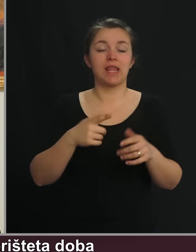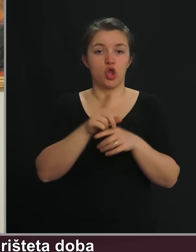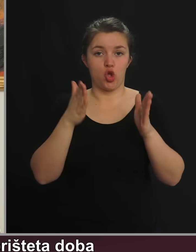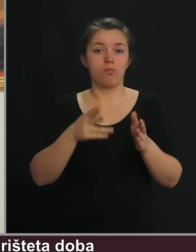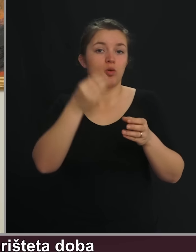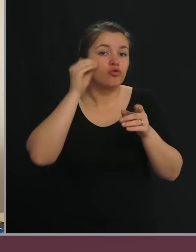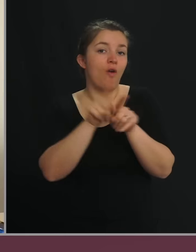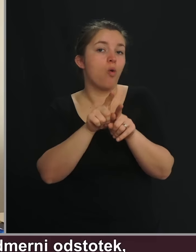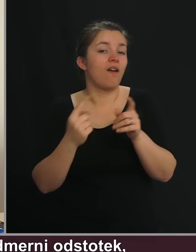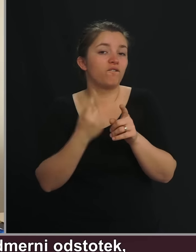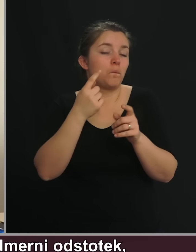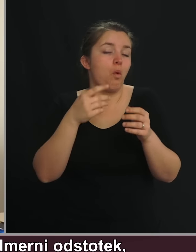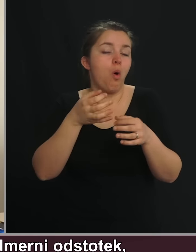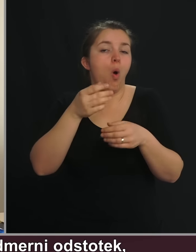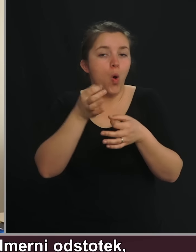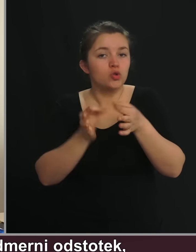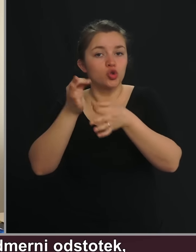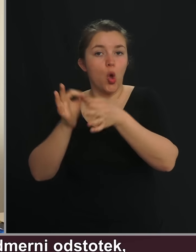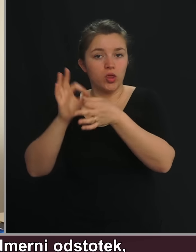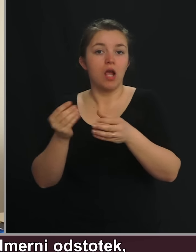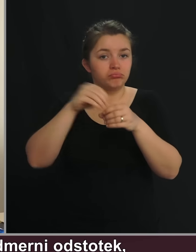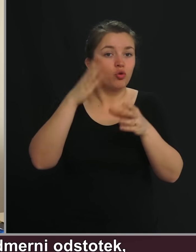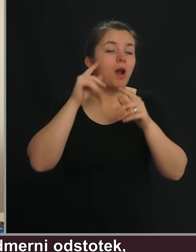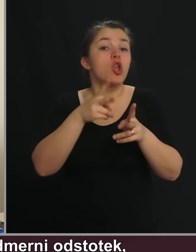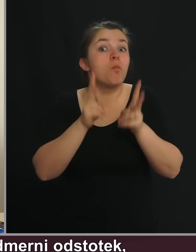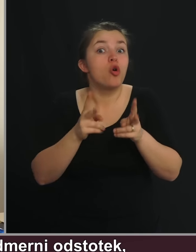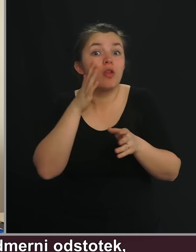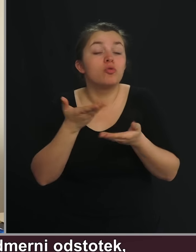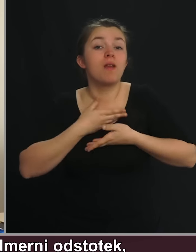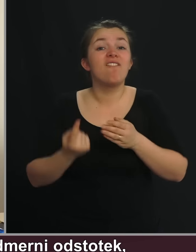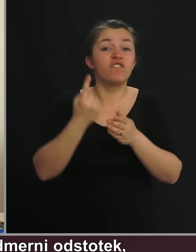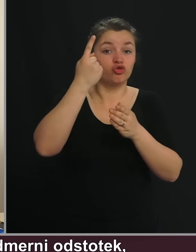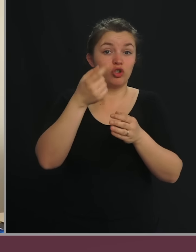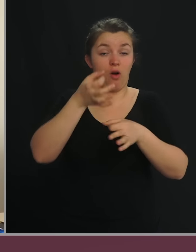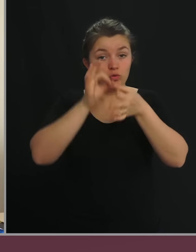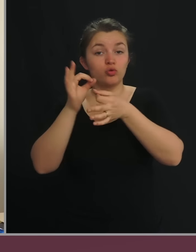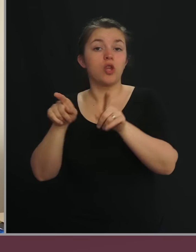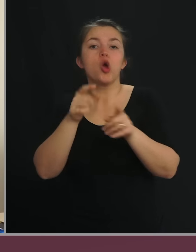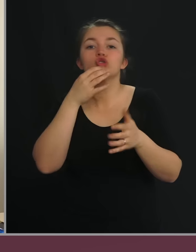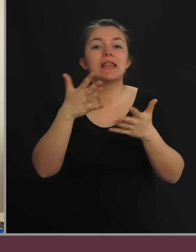odstotek k pokojnini in omogoči, da dobi oseba višji odmerni odstotek, kot če ne bi imela te prištete dobe.